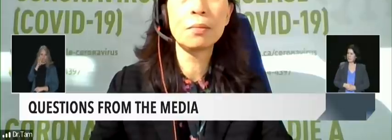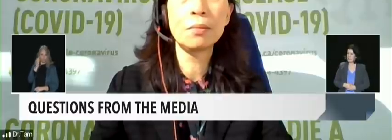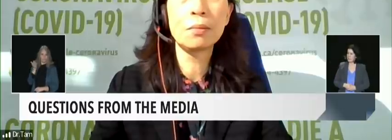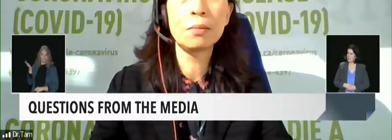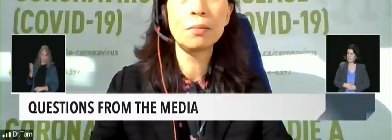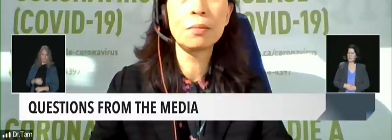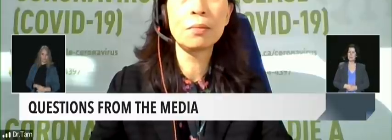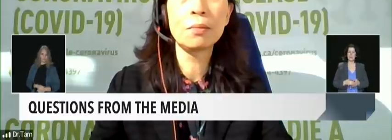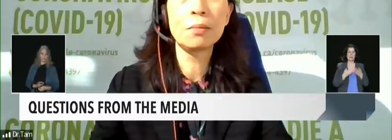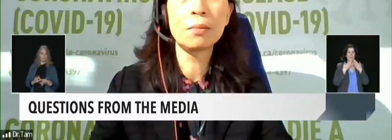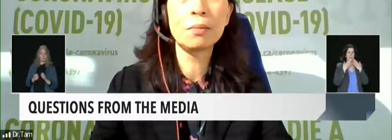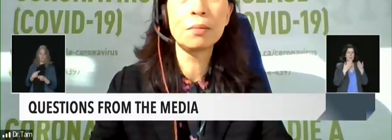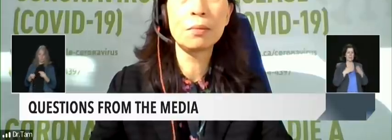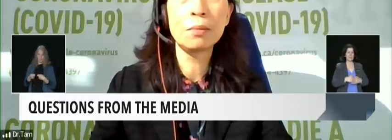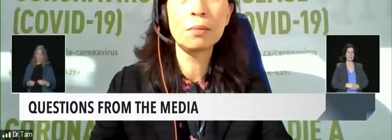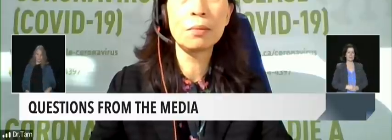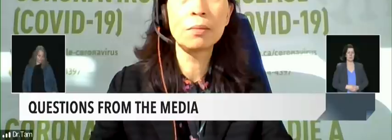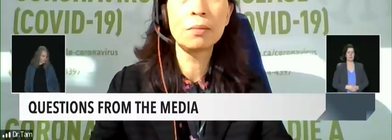merci